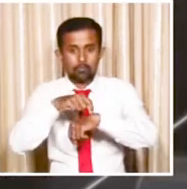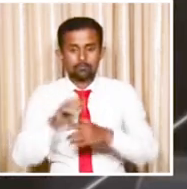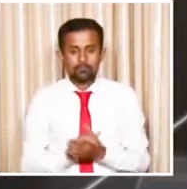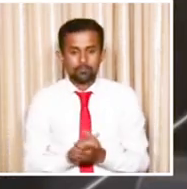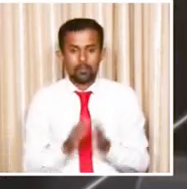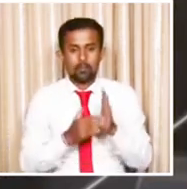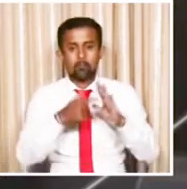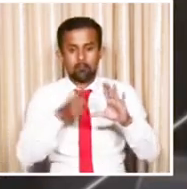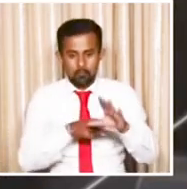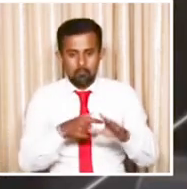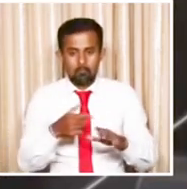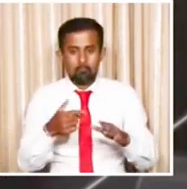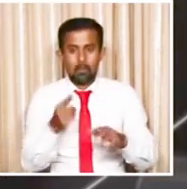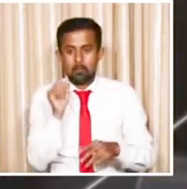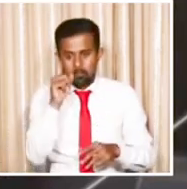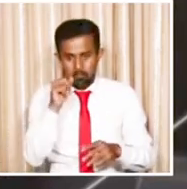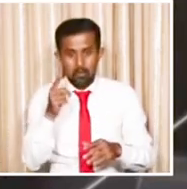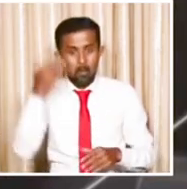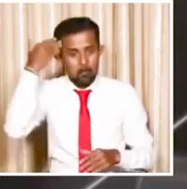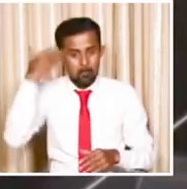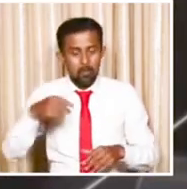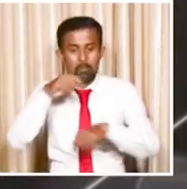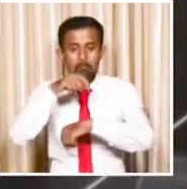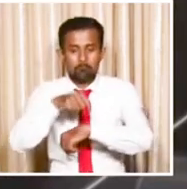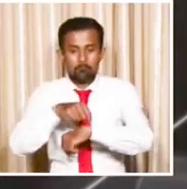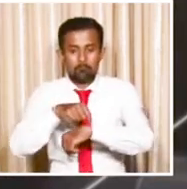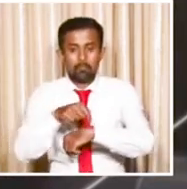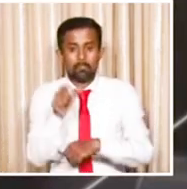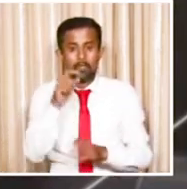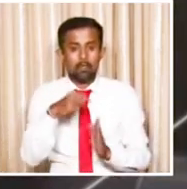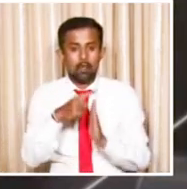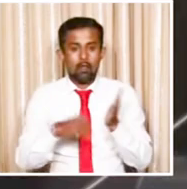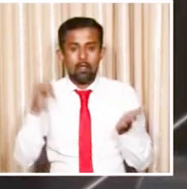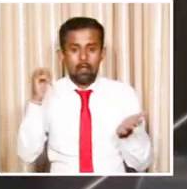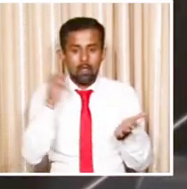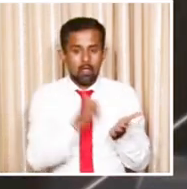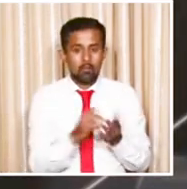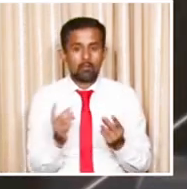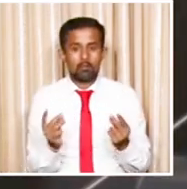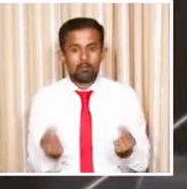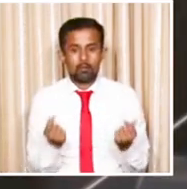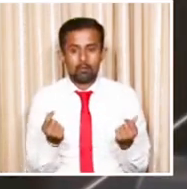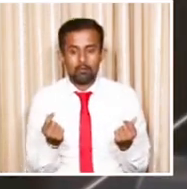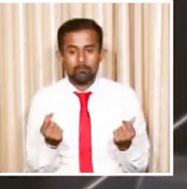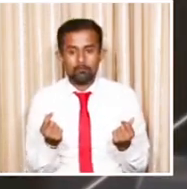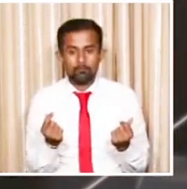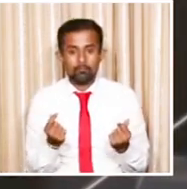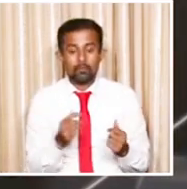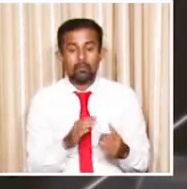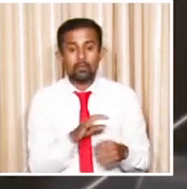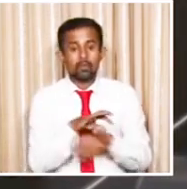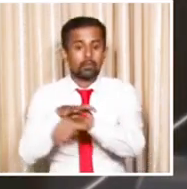කරගන්න නයි පළවෙනිදා ඉවර වෙච්ච වෙලාව පොඩි බොහෙමකටියෙන් මිය ගිය වෙච්ච වෙලාවේ එතුමා ලංකාවට ඇවිල්ලා ගොඩ බහැපු ගමන් ඒවා එතුමව ගන්න